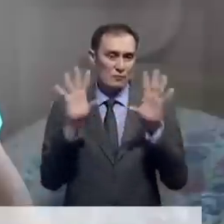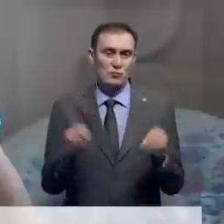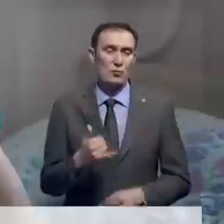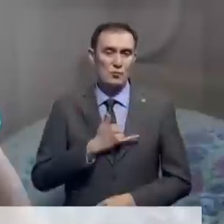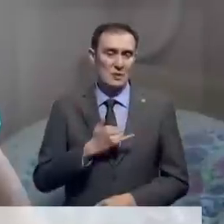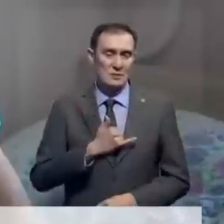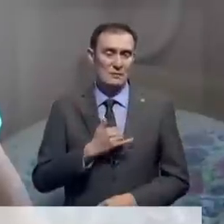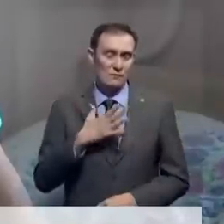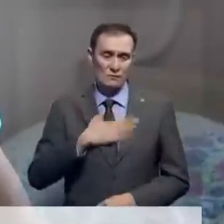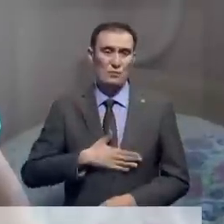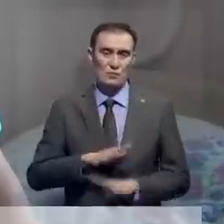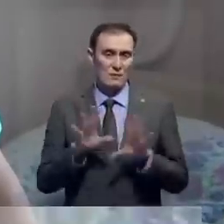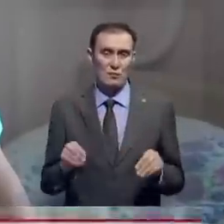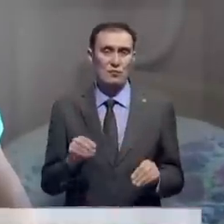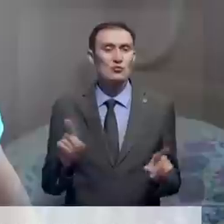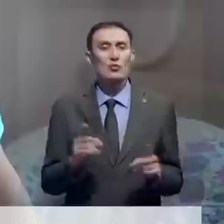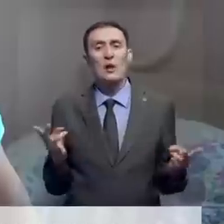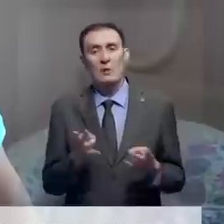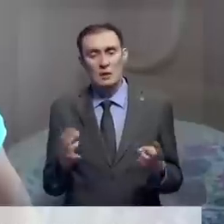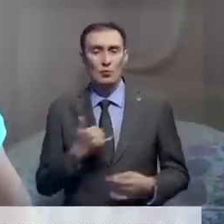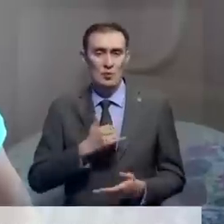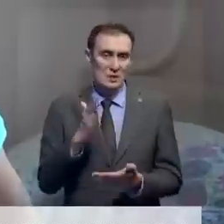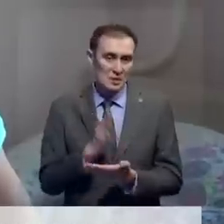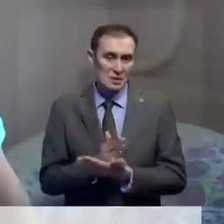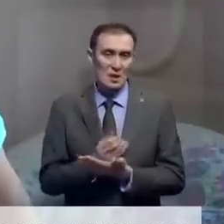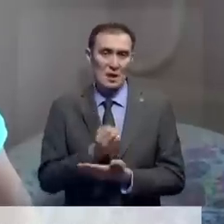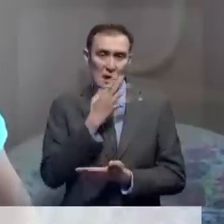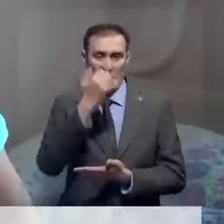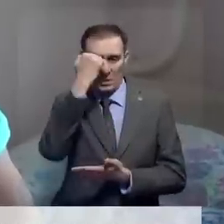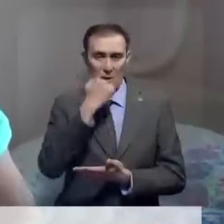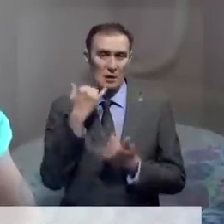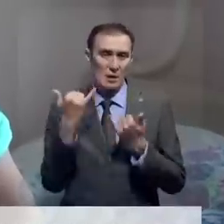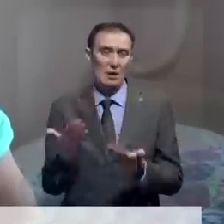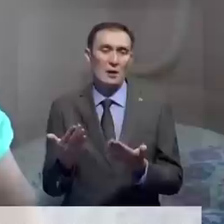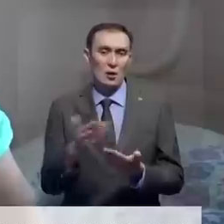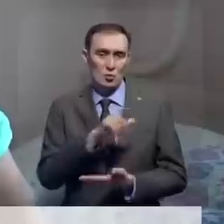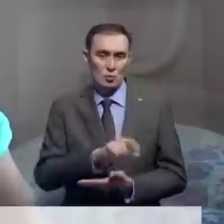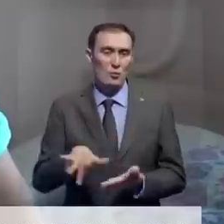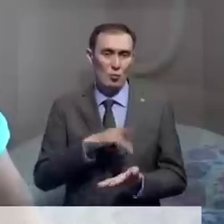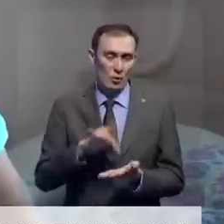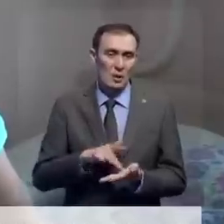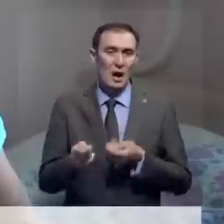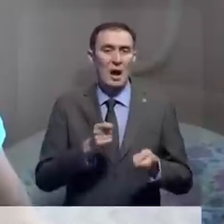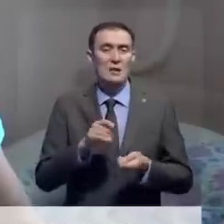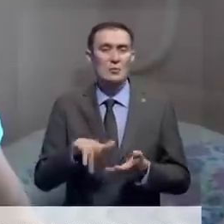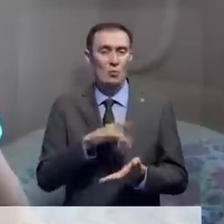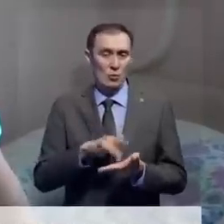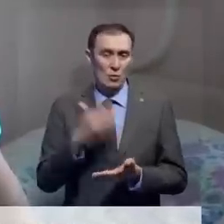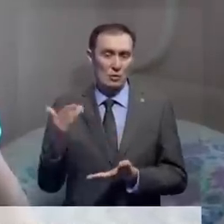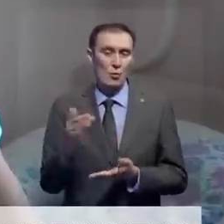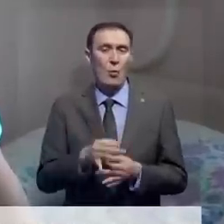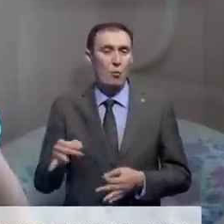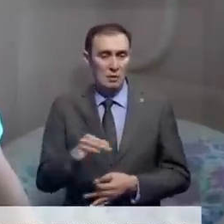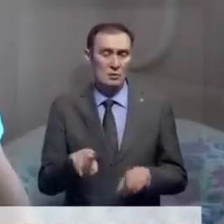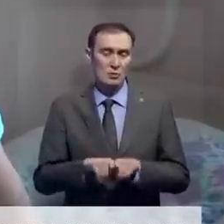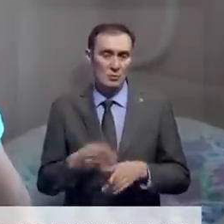Мы всем довольны все необходимое У нас есть благодаря жителям города Ким города акиму